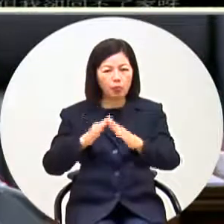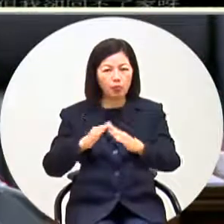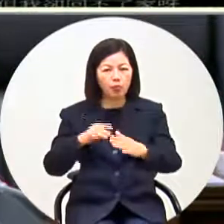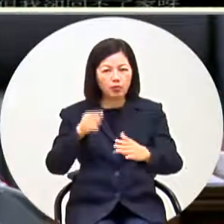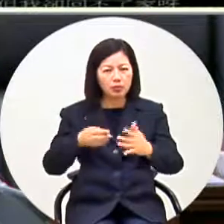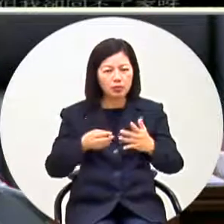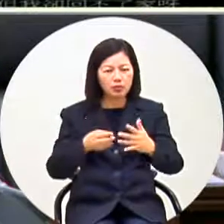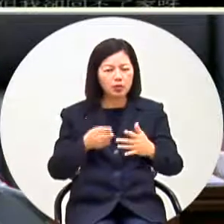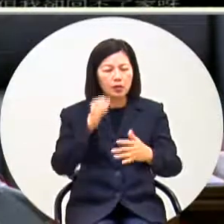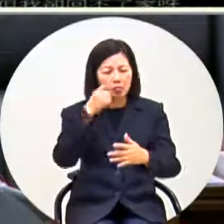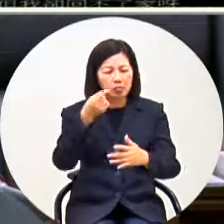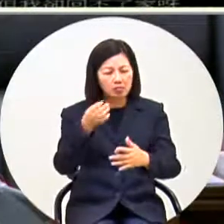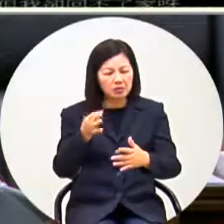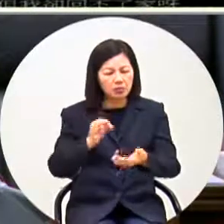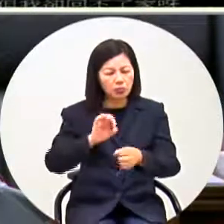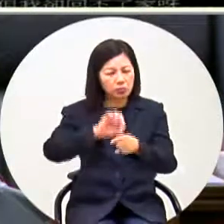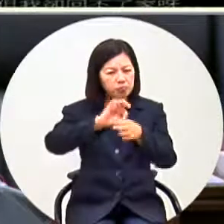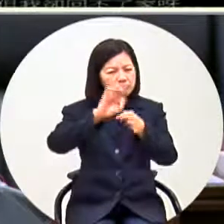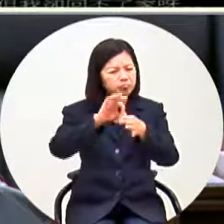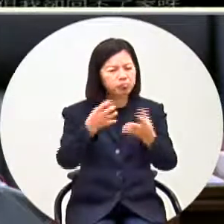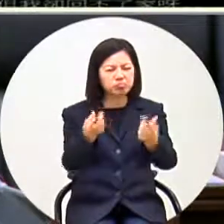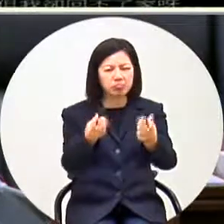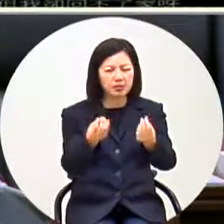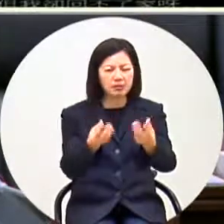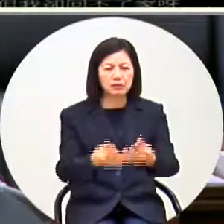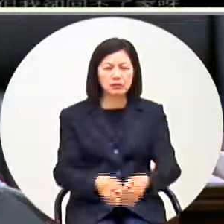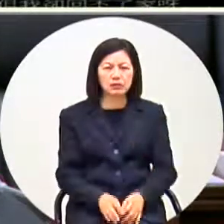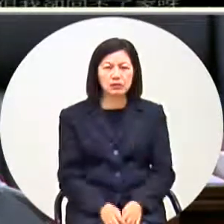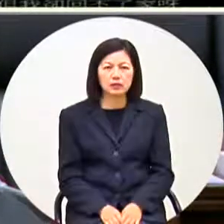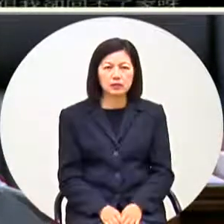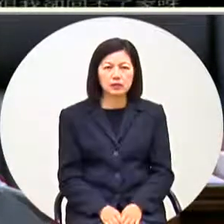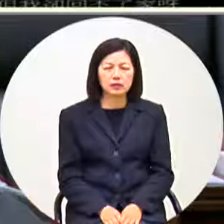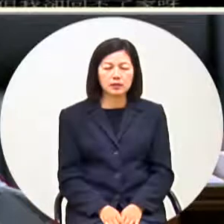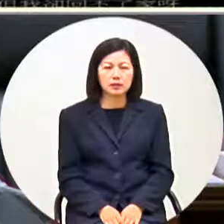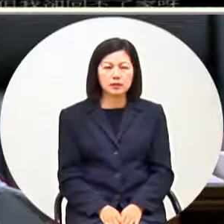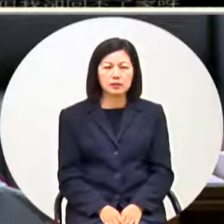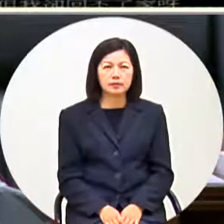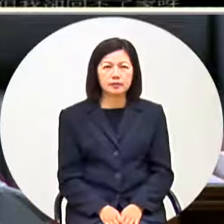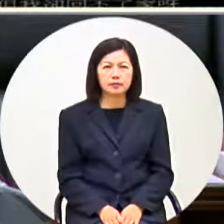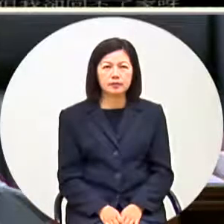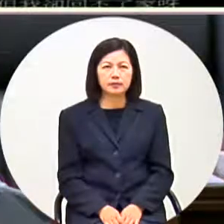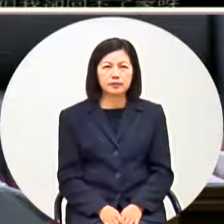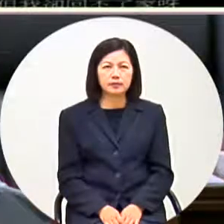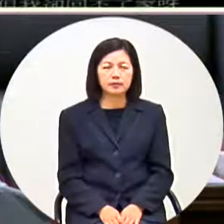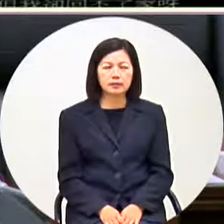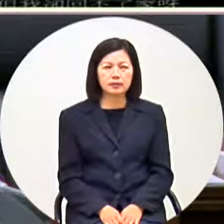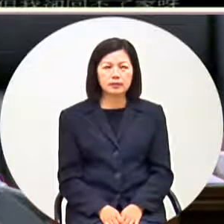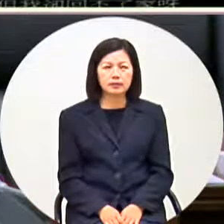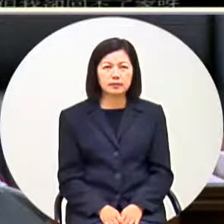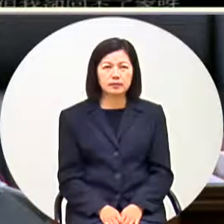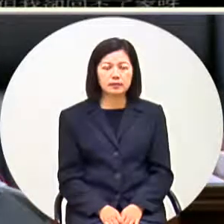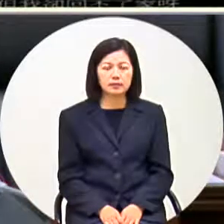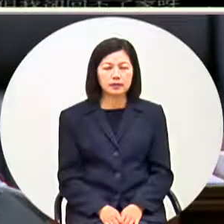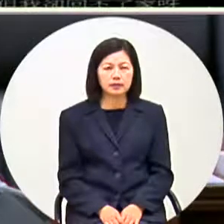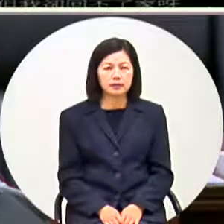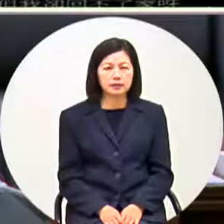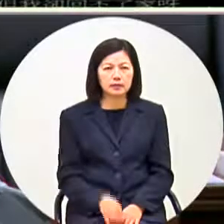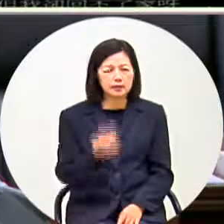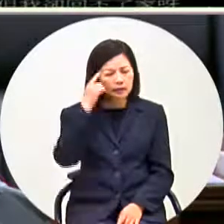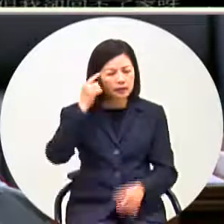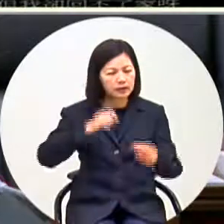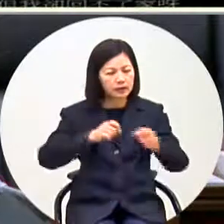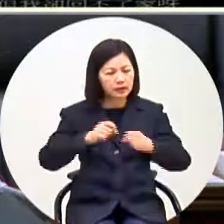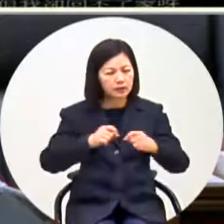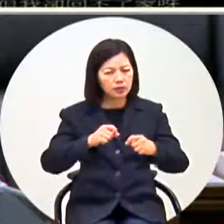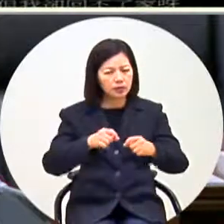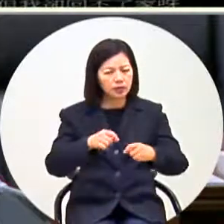那希望我们市长哦，是不是有什么有效提升薪水的产业，来振兴我